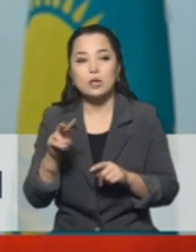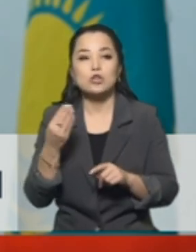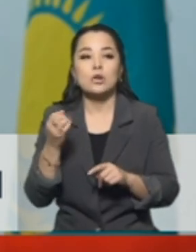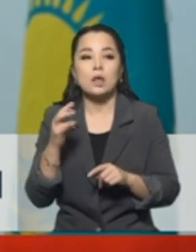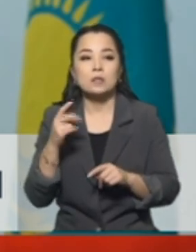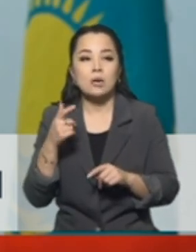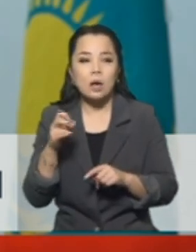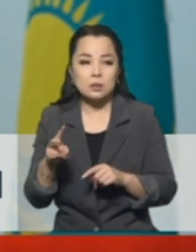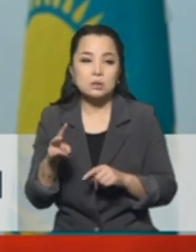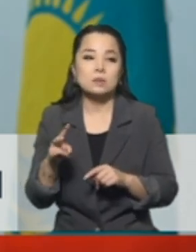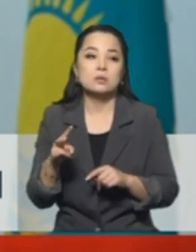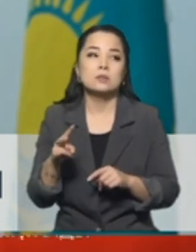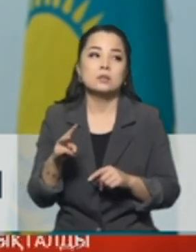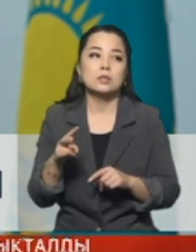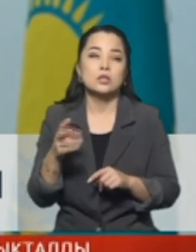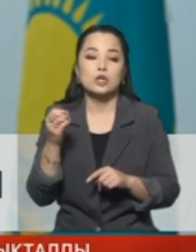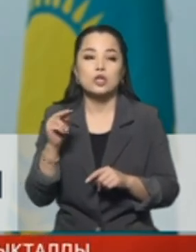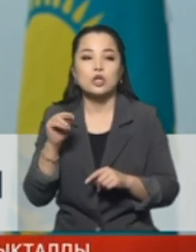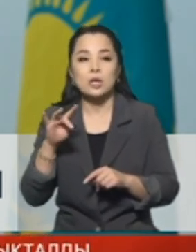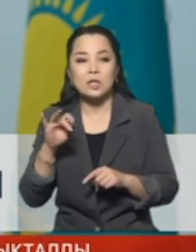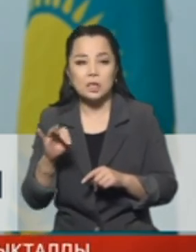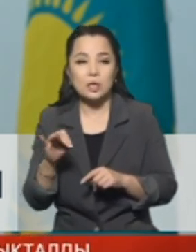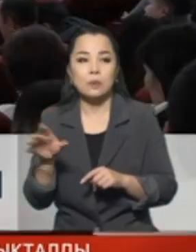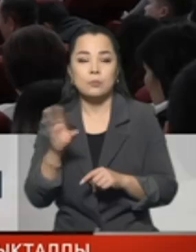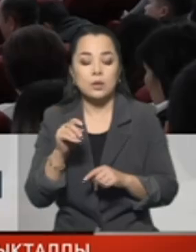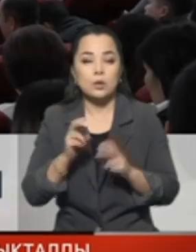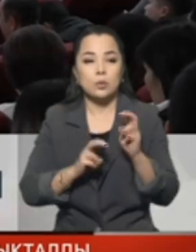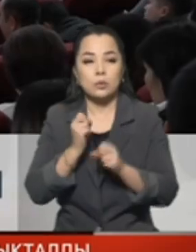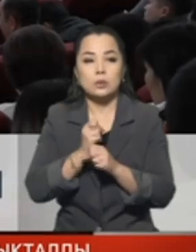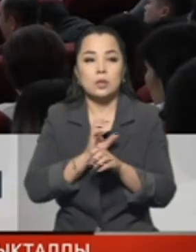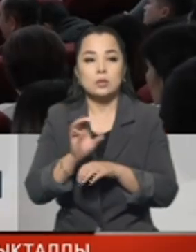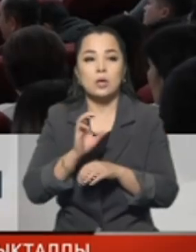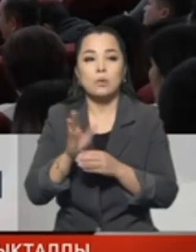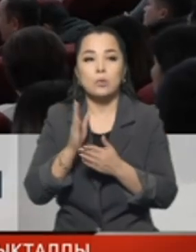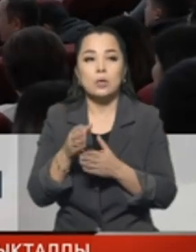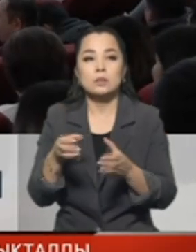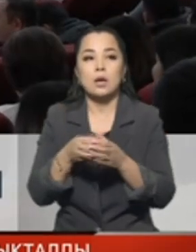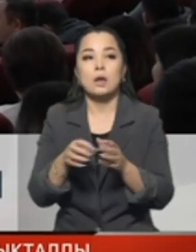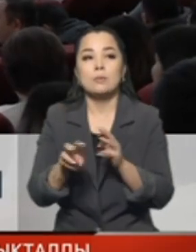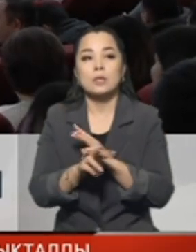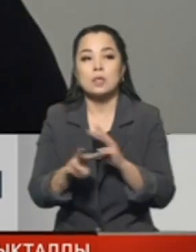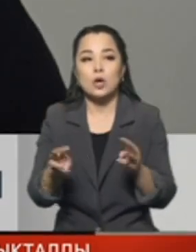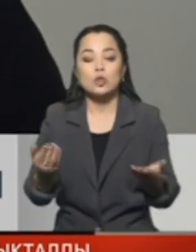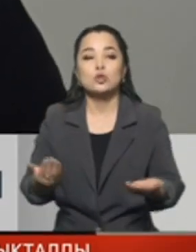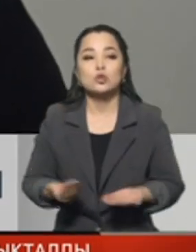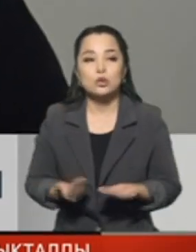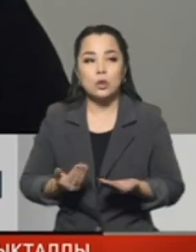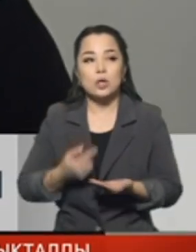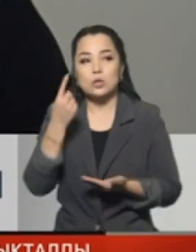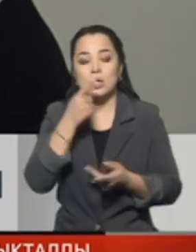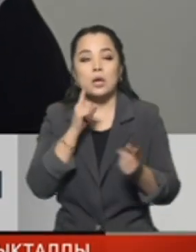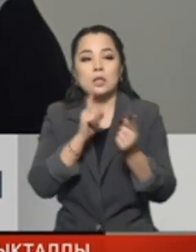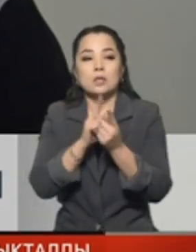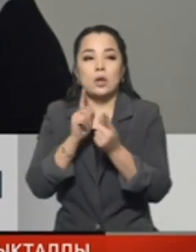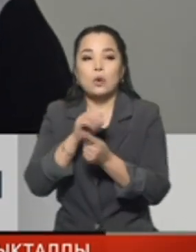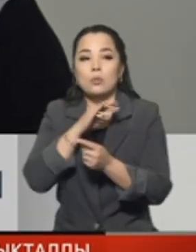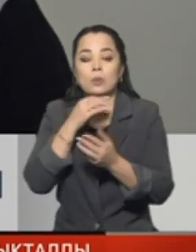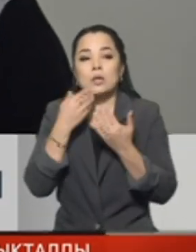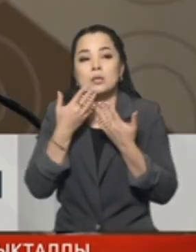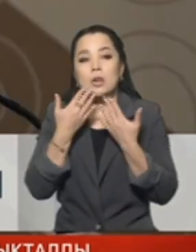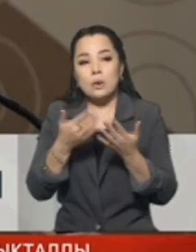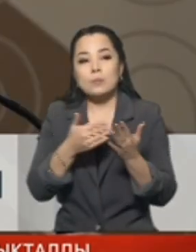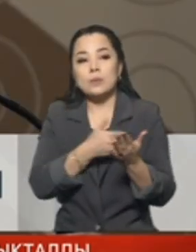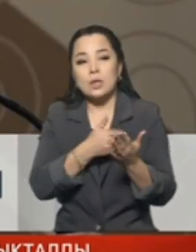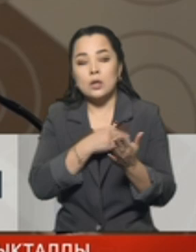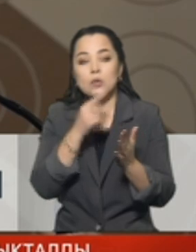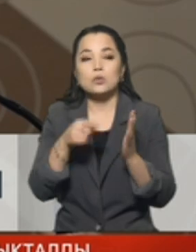Шанган және Черри өндіретін болады. Сондай ақ сала министрі тұрғындарды жеке қабылдады. Көптің талап тілегін